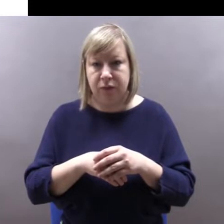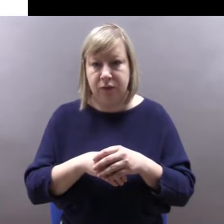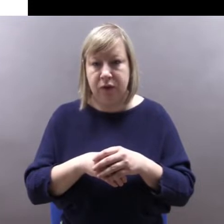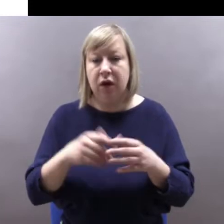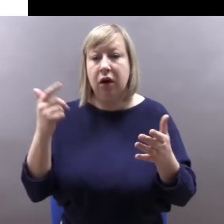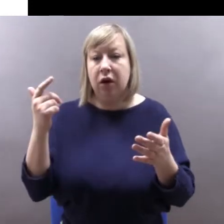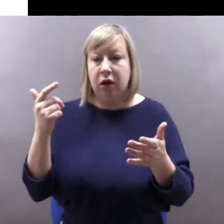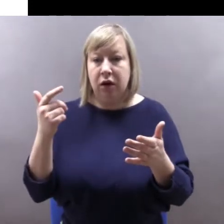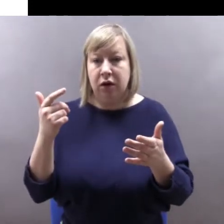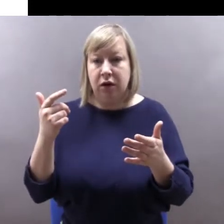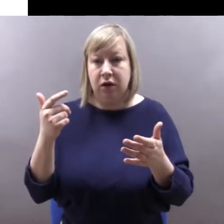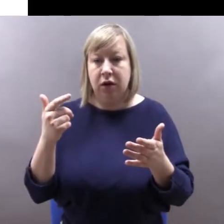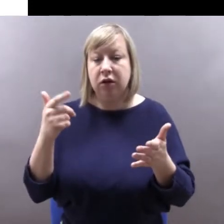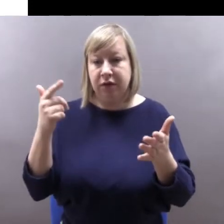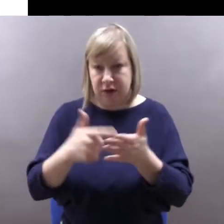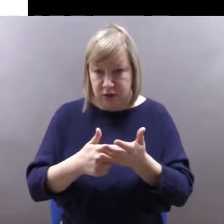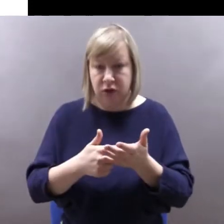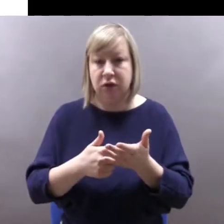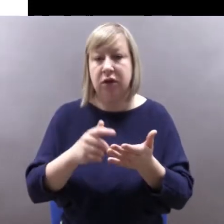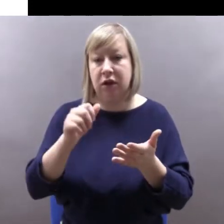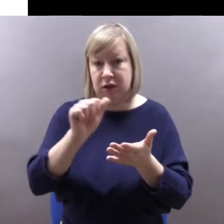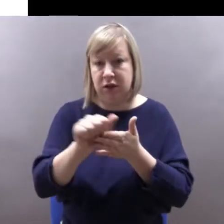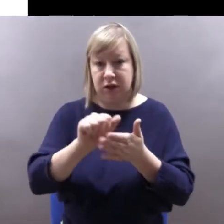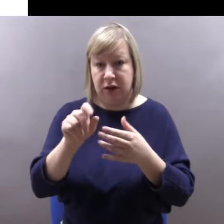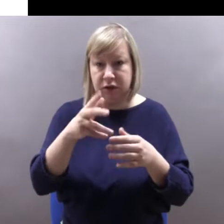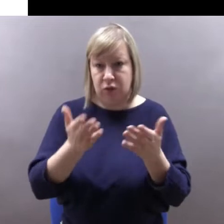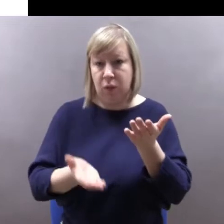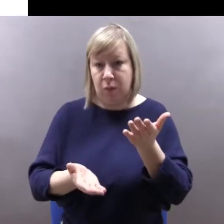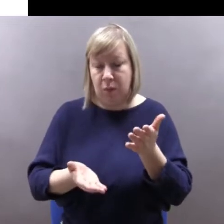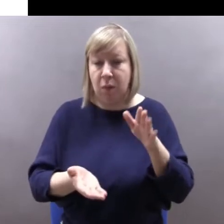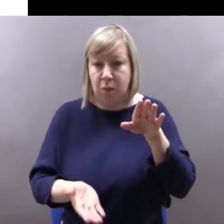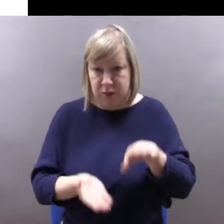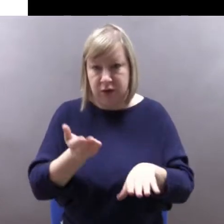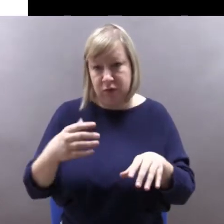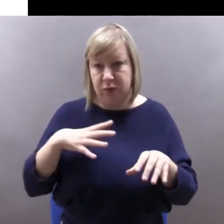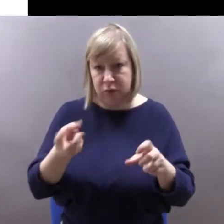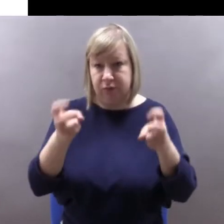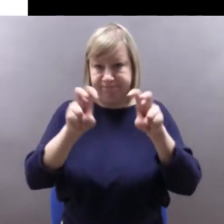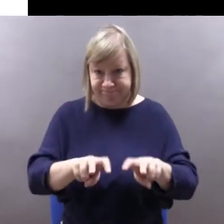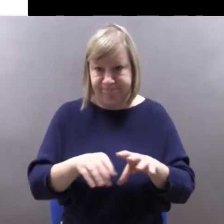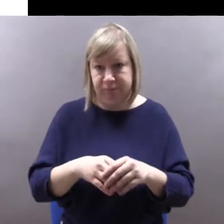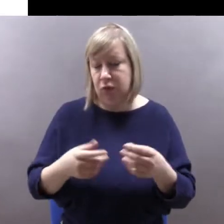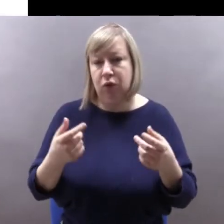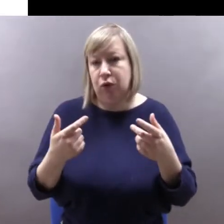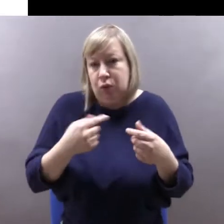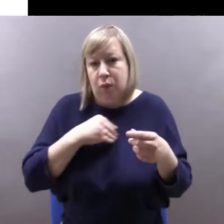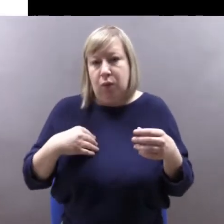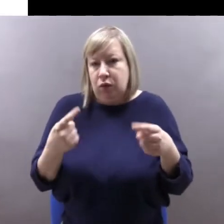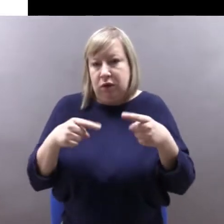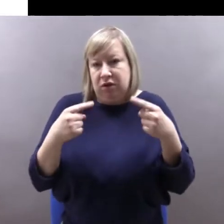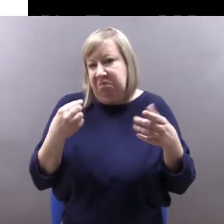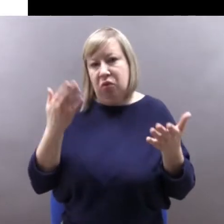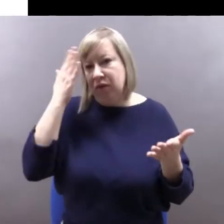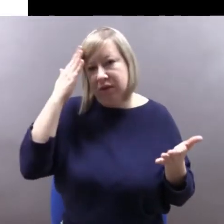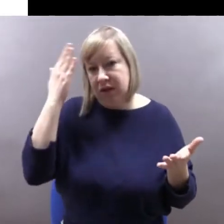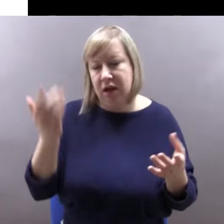co jest bardzo ważne, to to, że taką platformę można wyłożyć, jak Państwo widzicie, ta